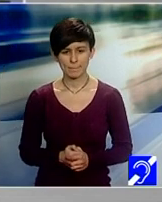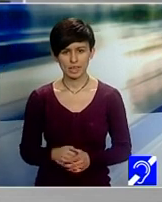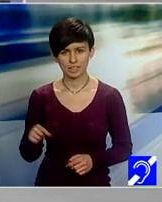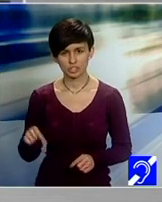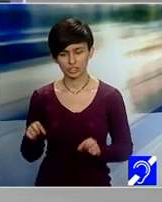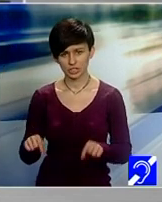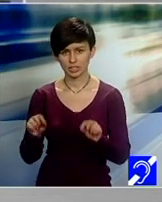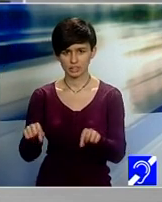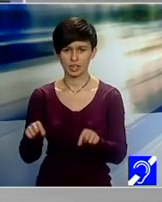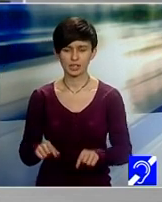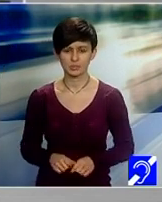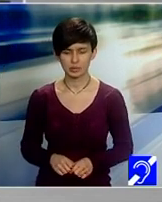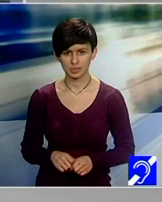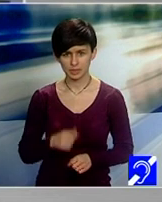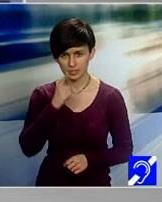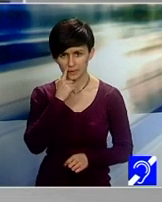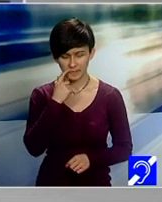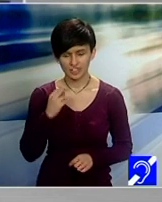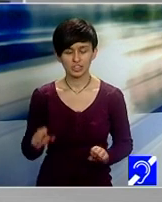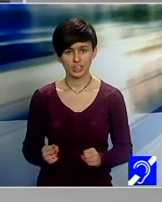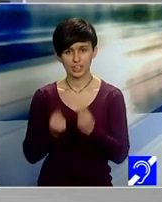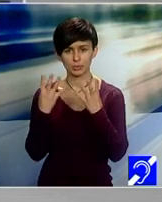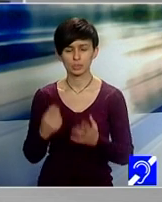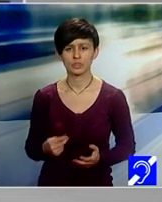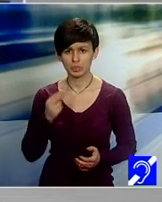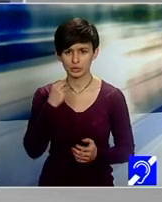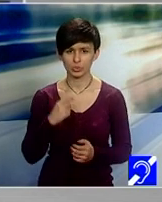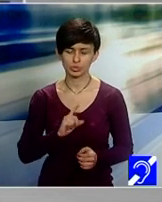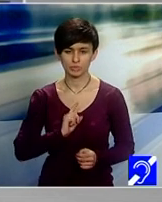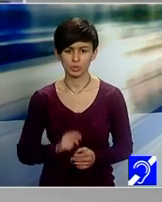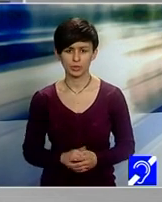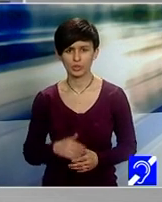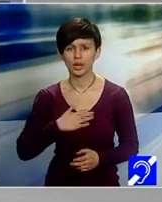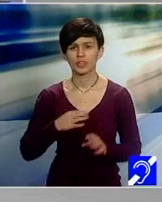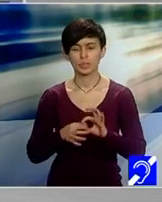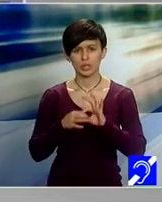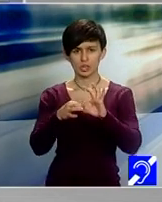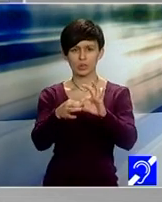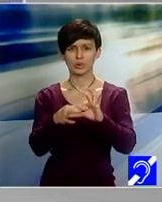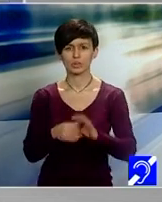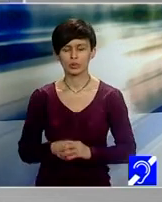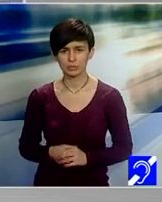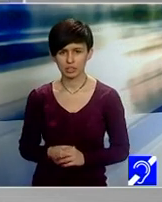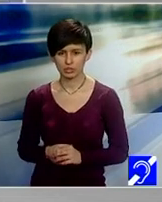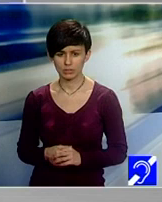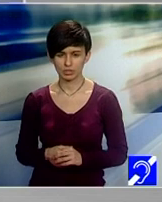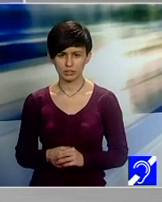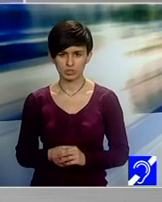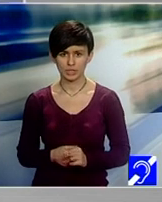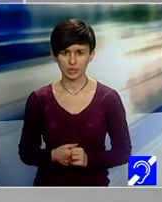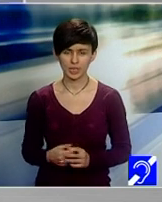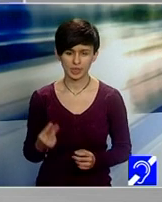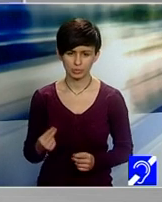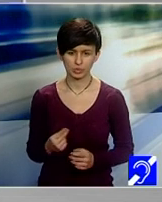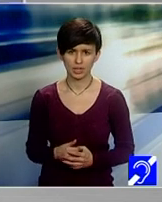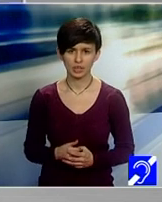pentru propriul consum, dar în afară de asta avem o colaborare strânsă în Camerun și în Senegal cu două asociații de